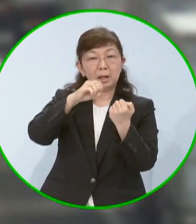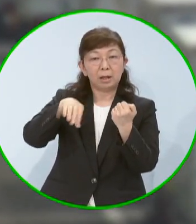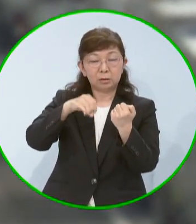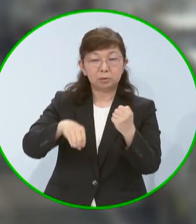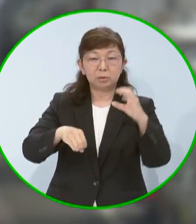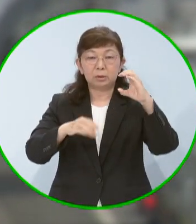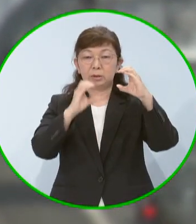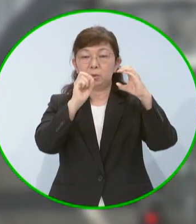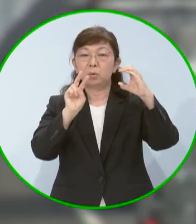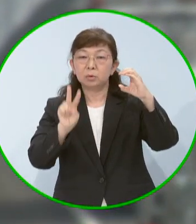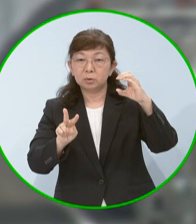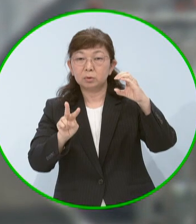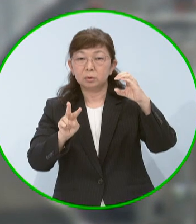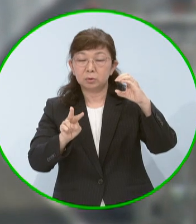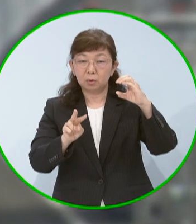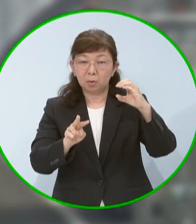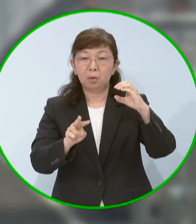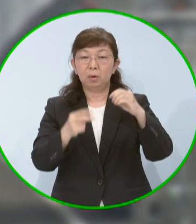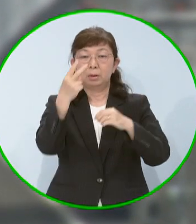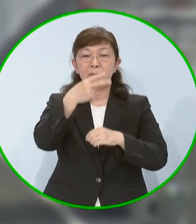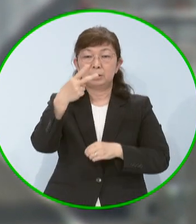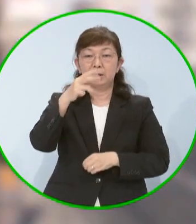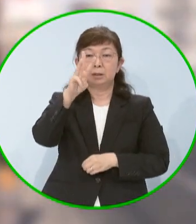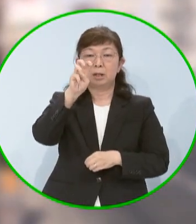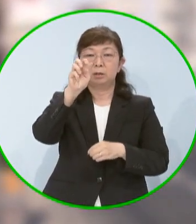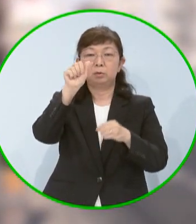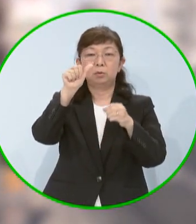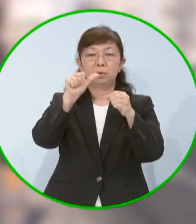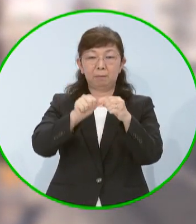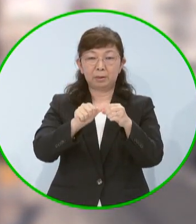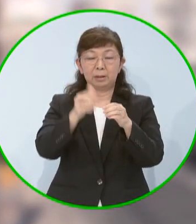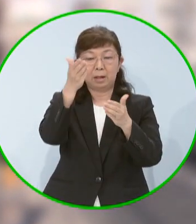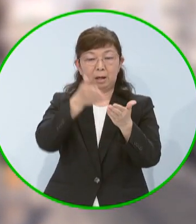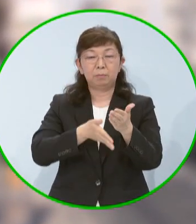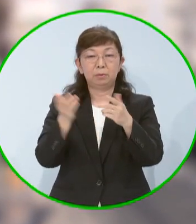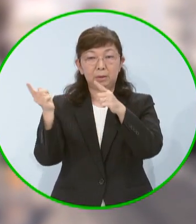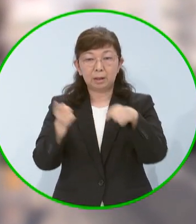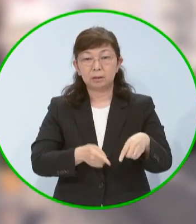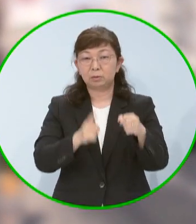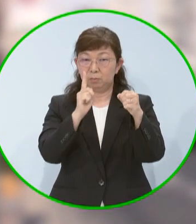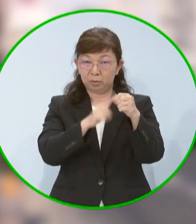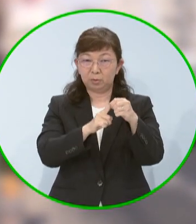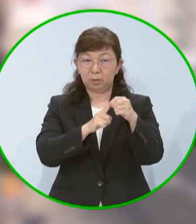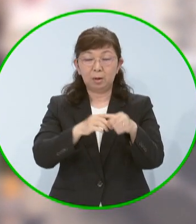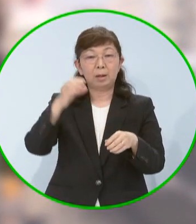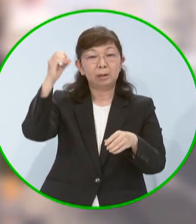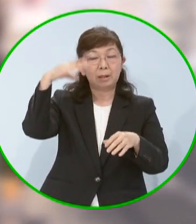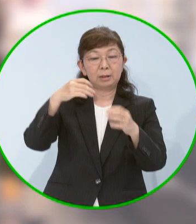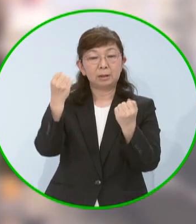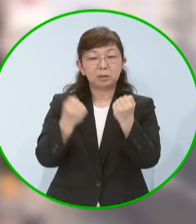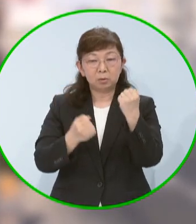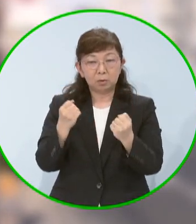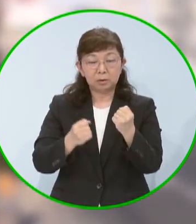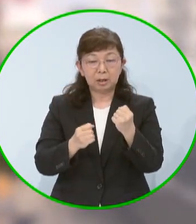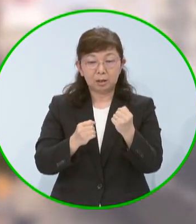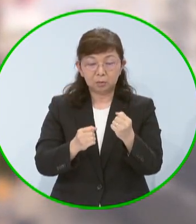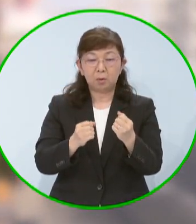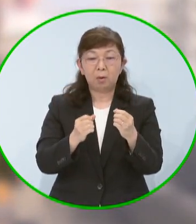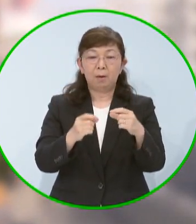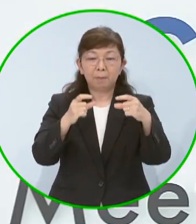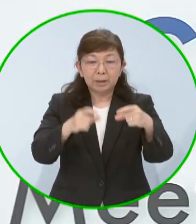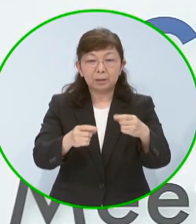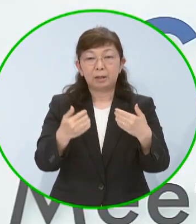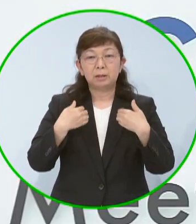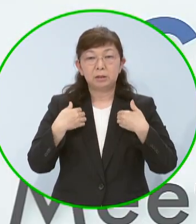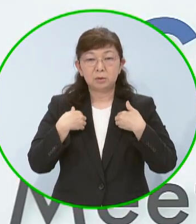から排出される二酸化炭素を2035年までに半減することやEV電気自動車のバッテリーに